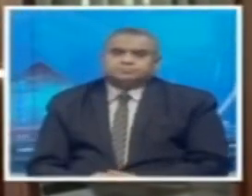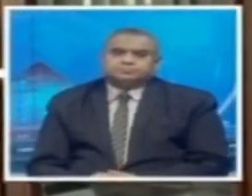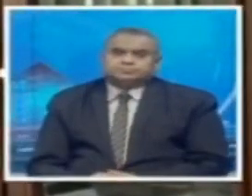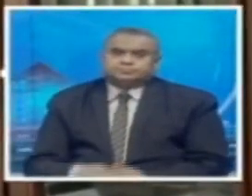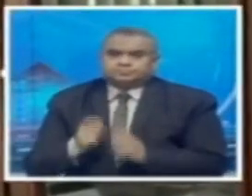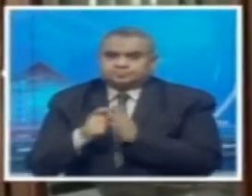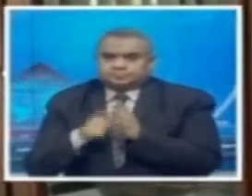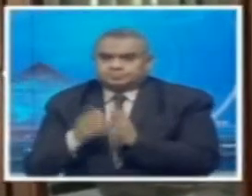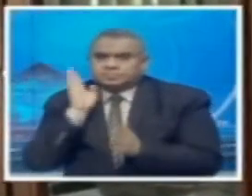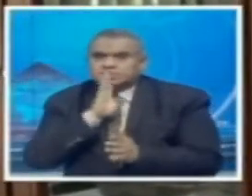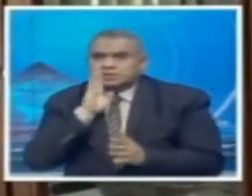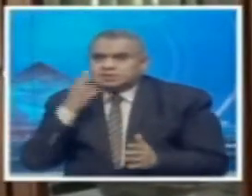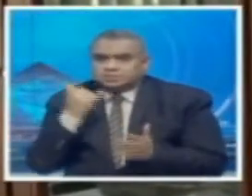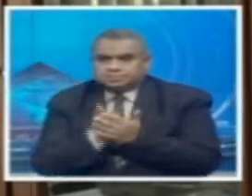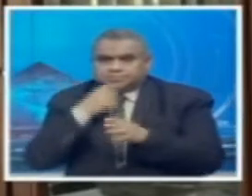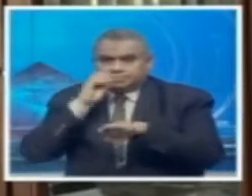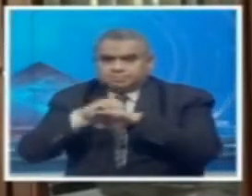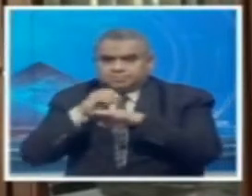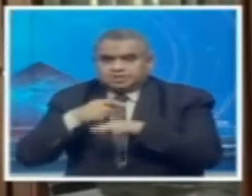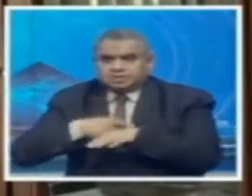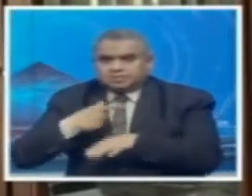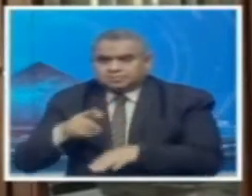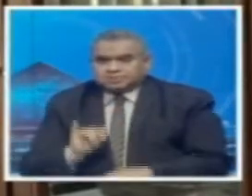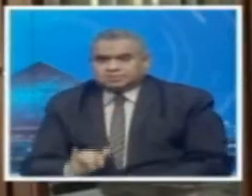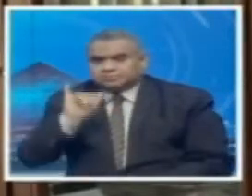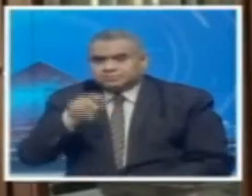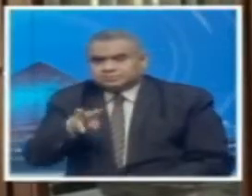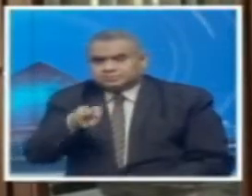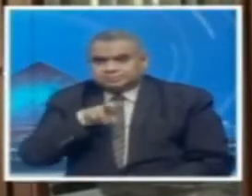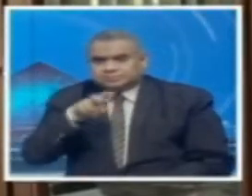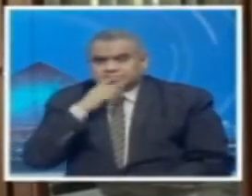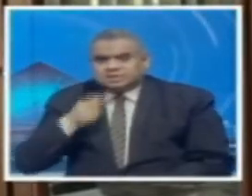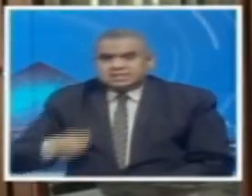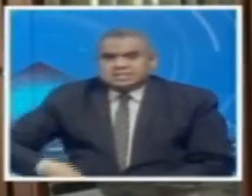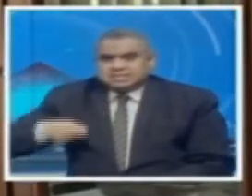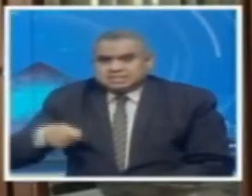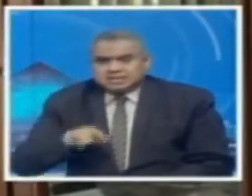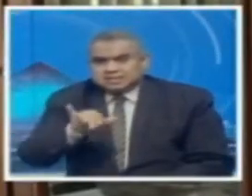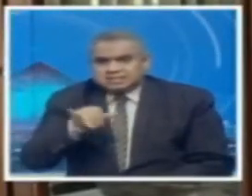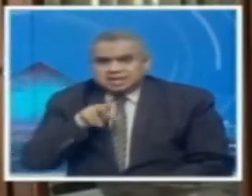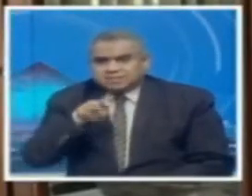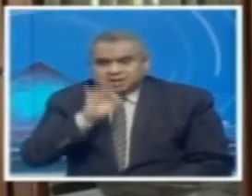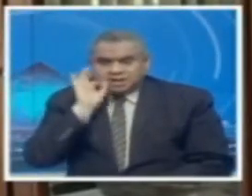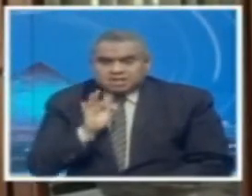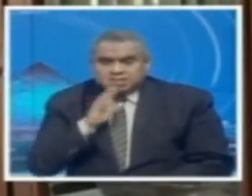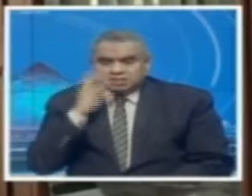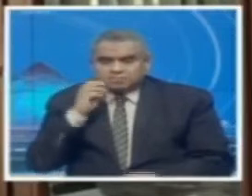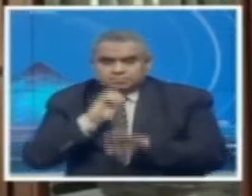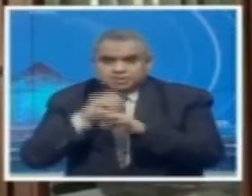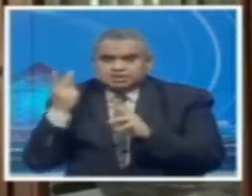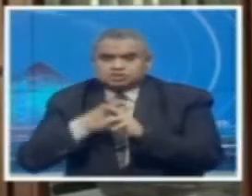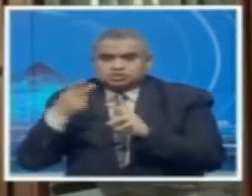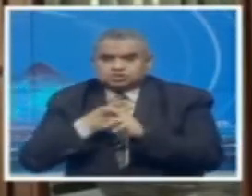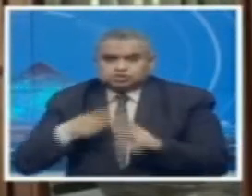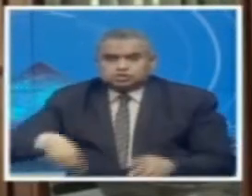بالتالي انا هتجاوز عن غرامات التاخير والضريبه الاضافيه بالنسبه لضريبه الدخل وضريبه القيمه المضافه، وبرضه بقول للناس فرصه